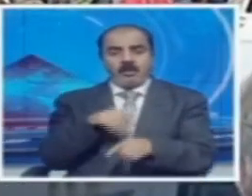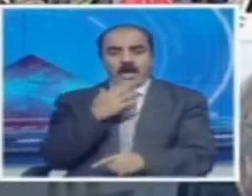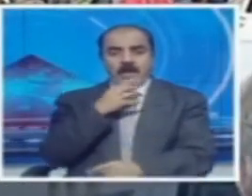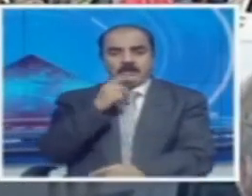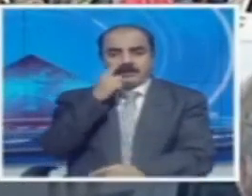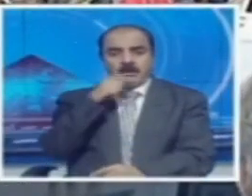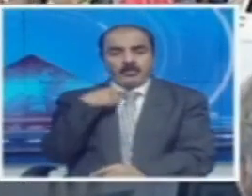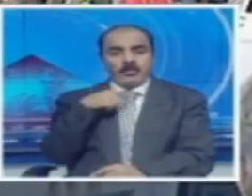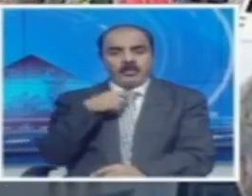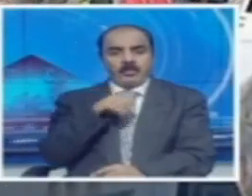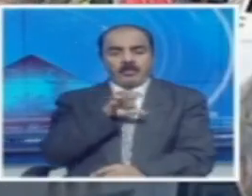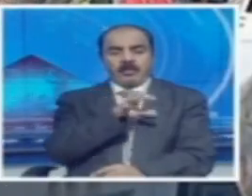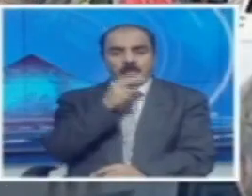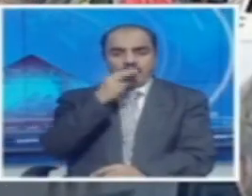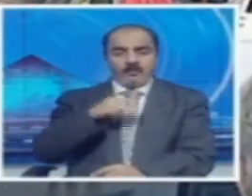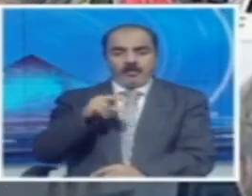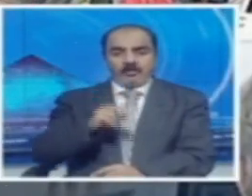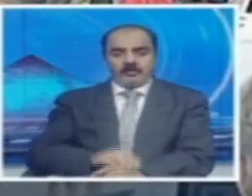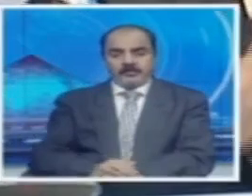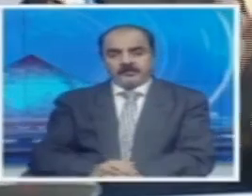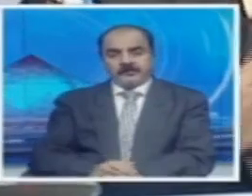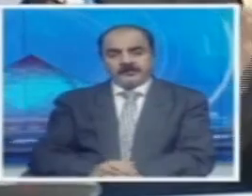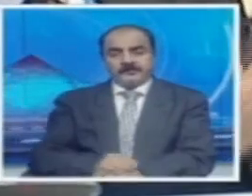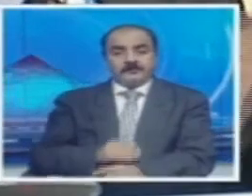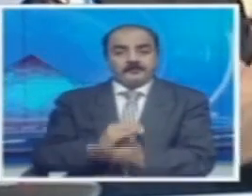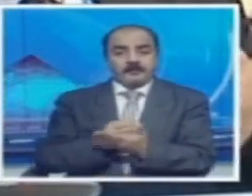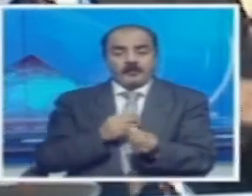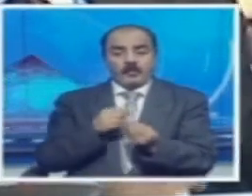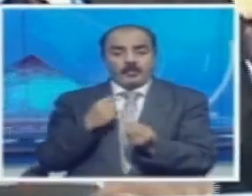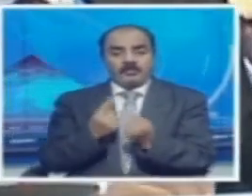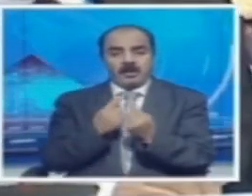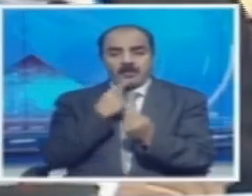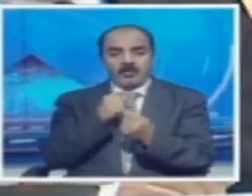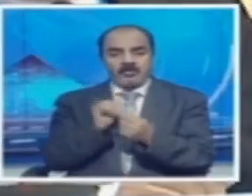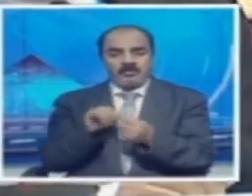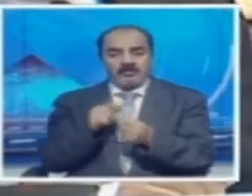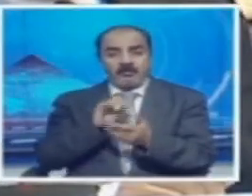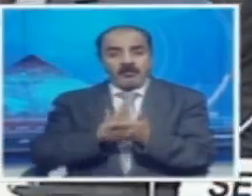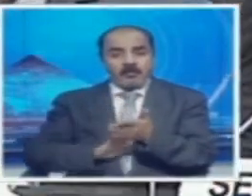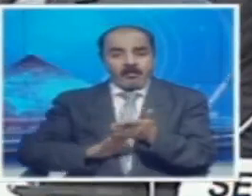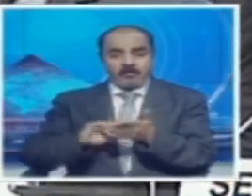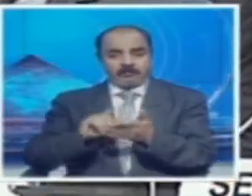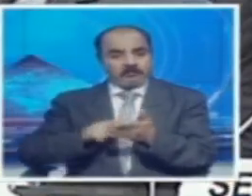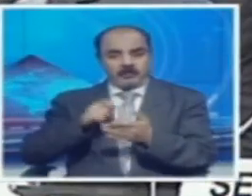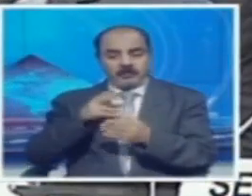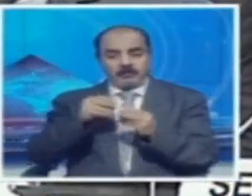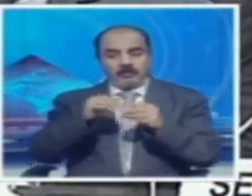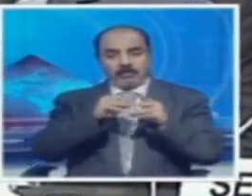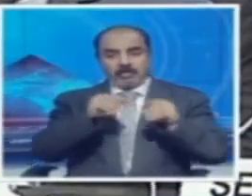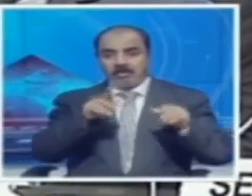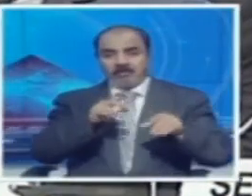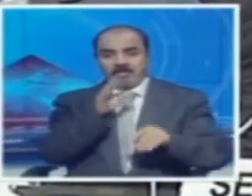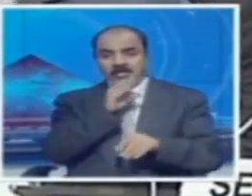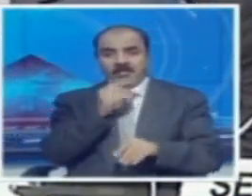الحسن واتارا رئيس جمهورية كوت ديفوار. وأكد القصير أنه ليس هناك خطر يضاهي خطر التصحر